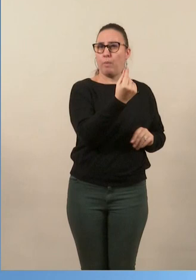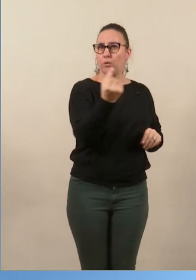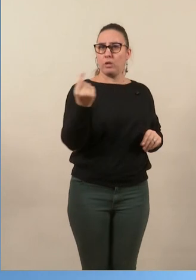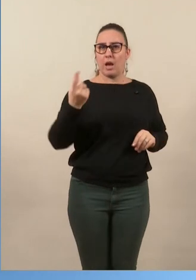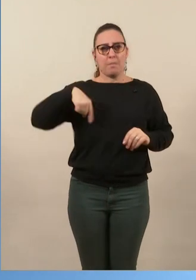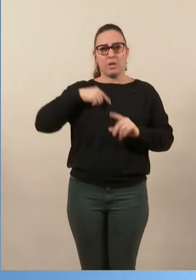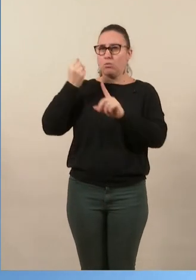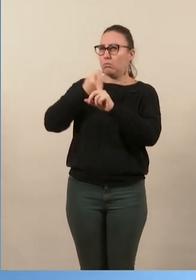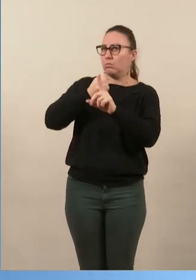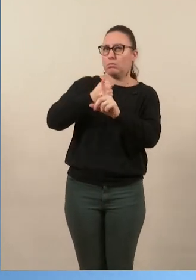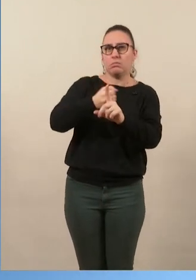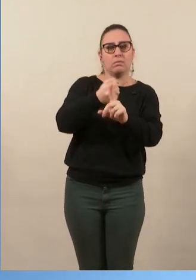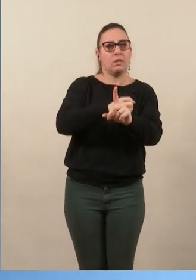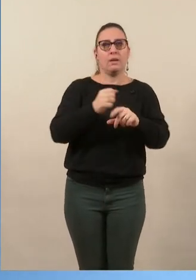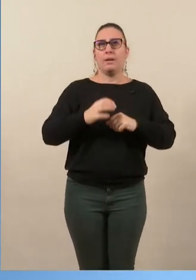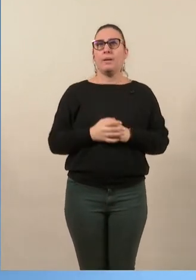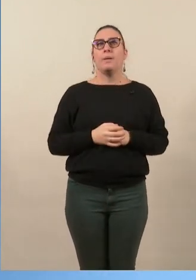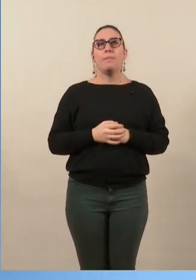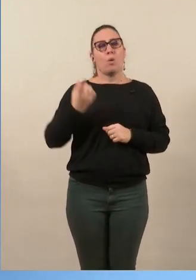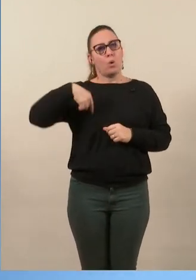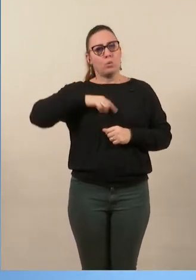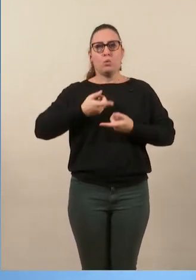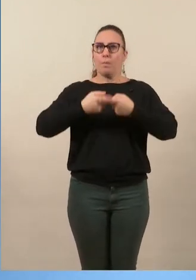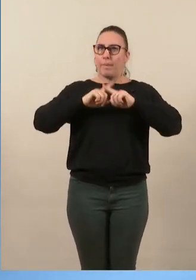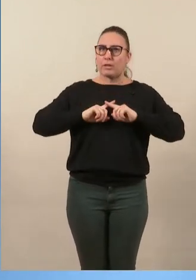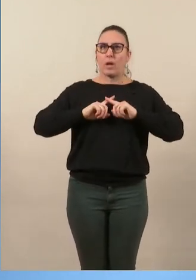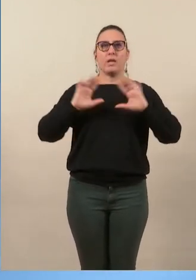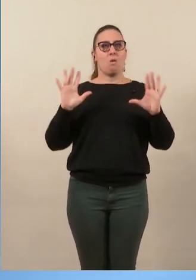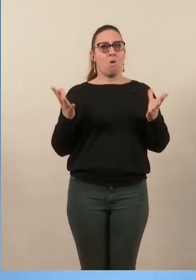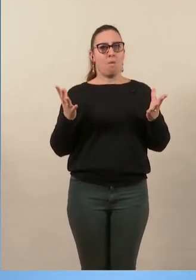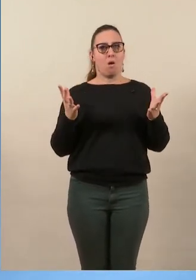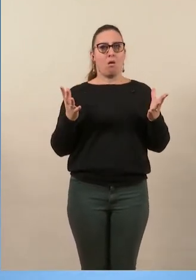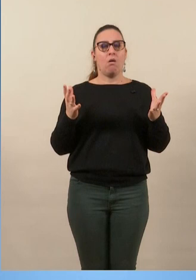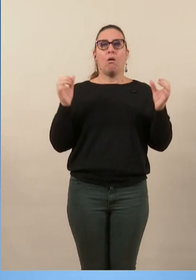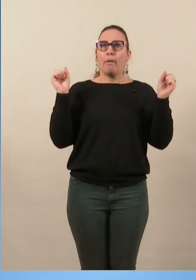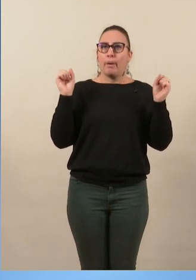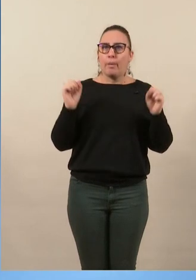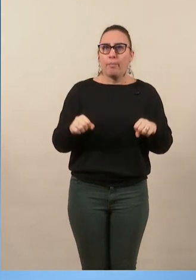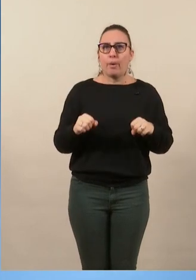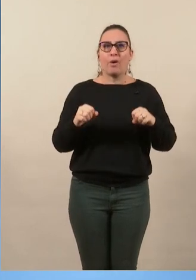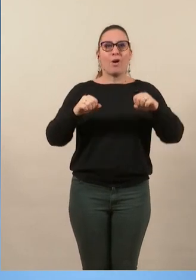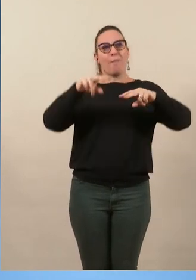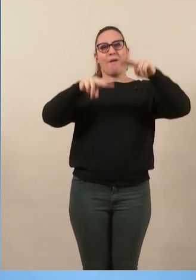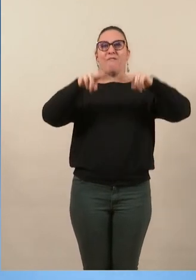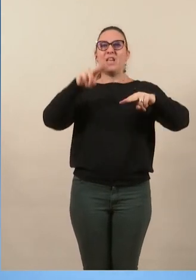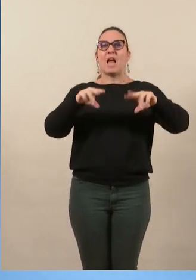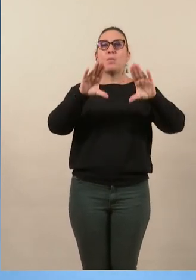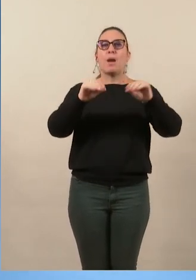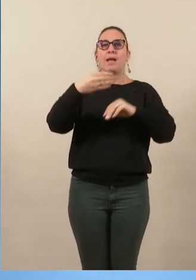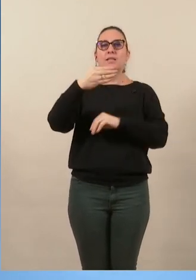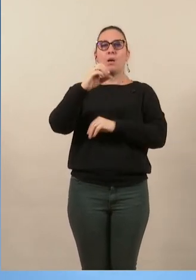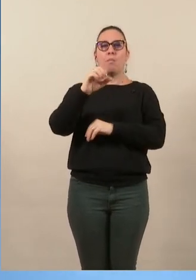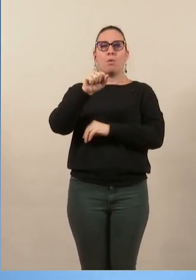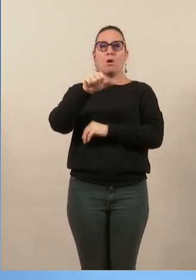lâchons rien comme vous parce que nous croyons comme vous à cet aspect place de village qui est la place des mosaïques